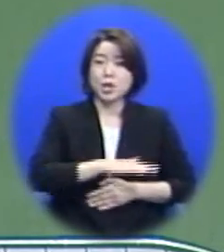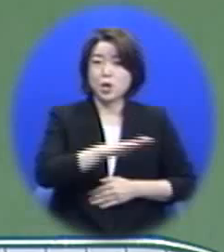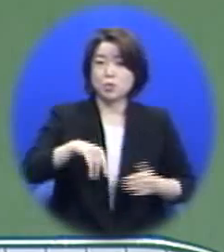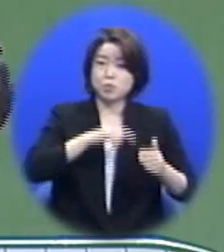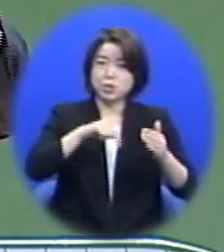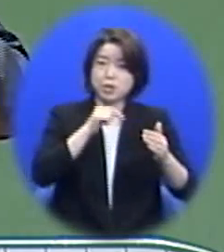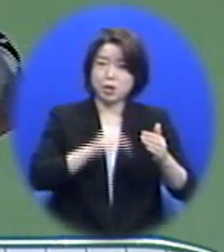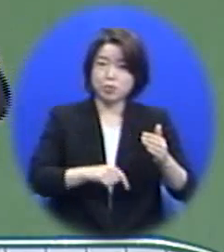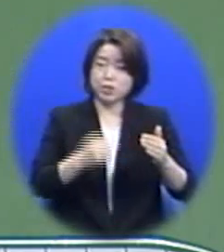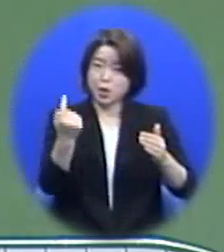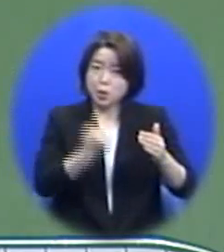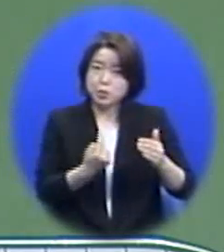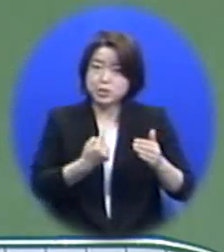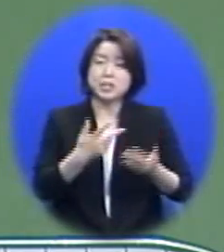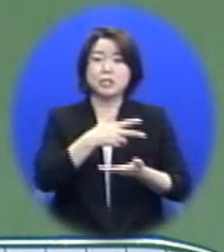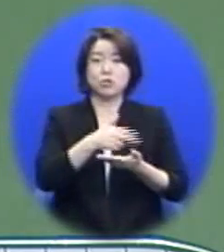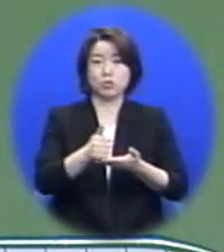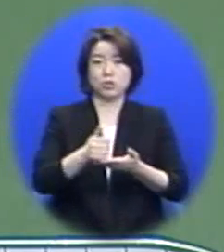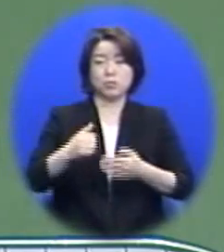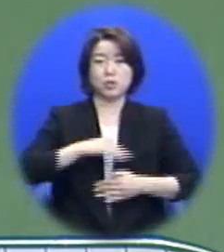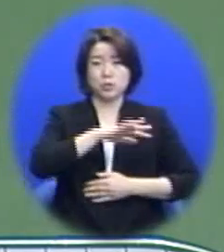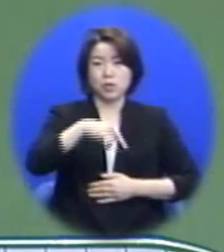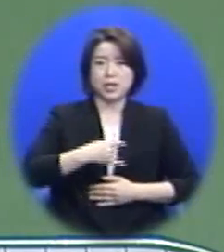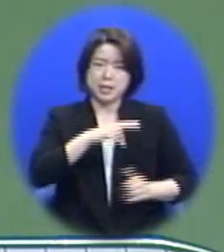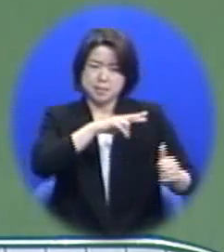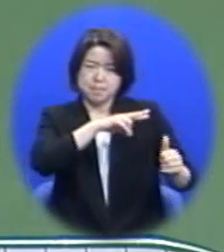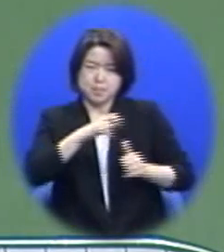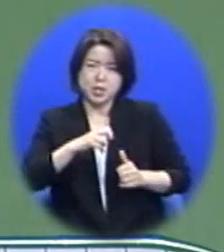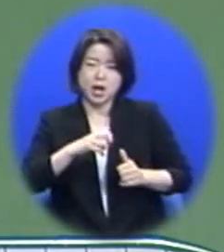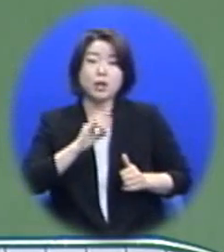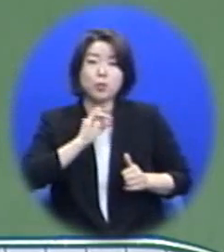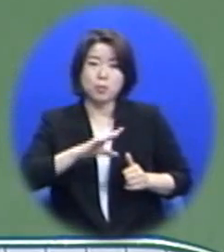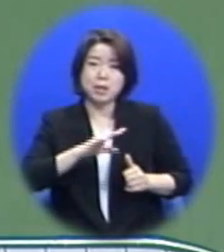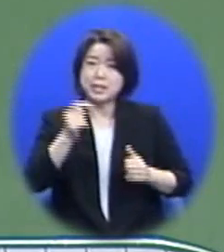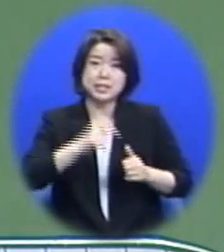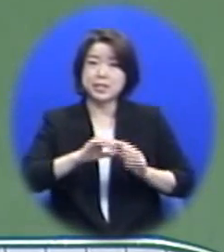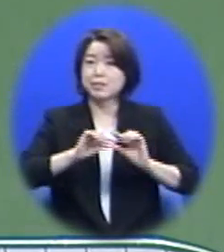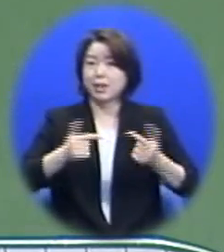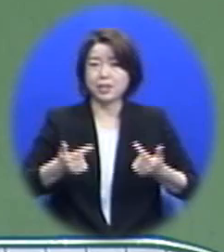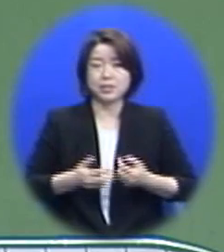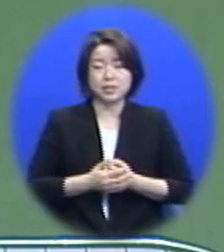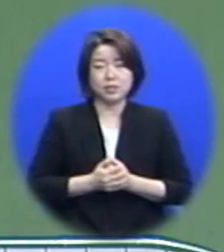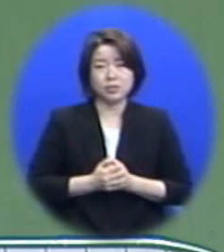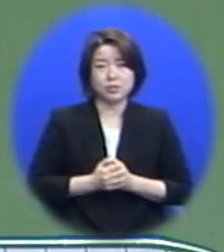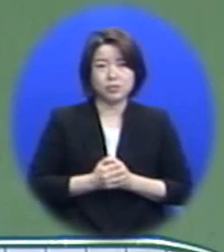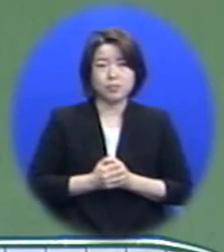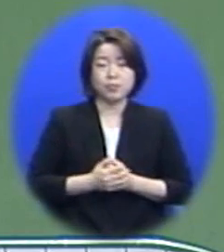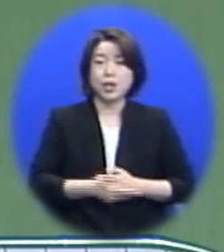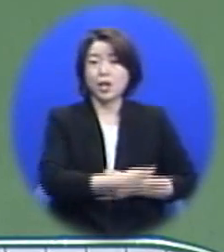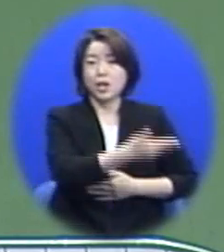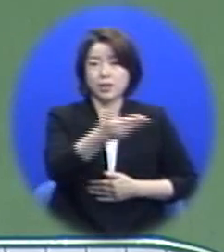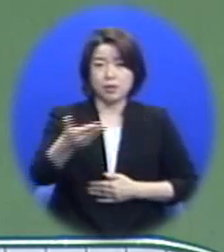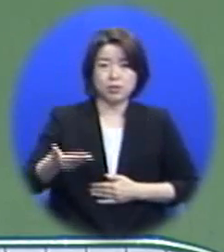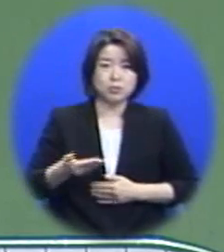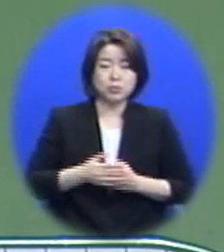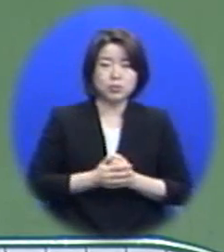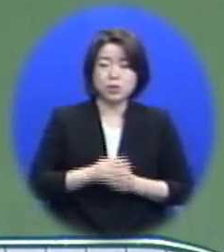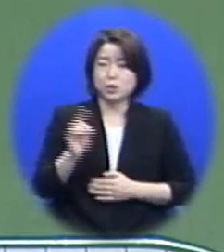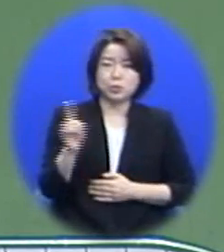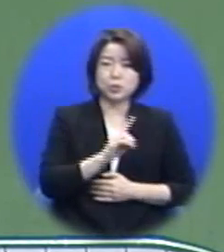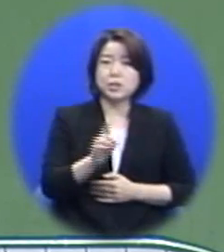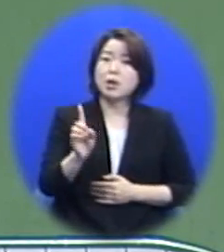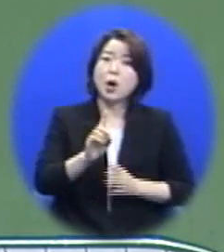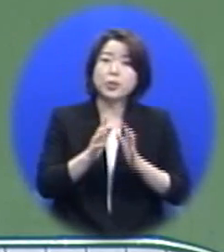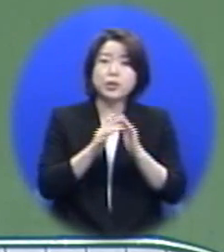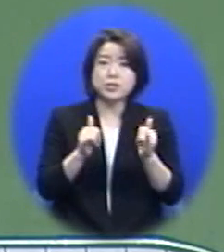임하신 주님께서 우리에게 악을 미워하라고 하신 것은 아닙니다 여러분 도대체